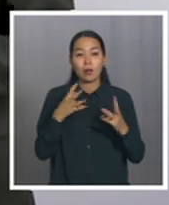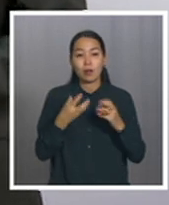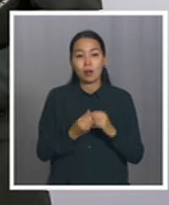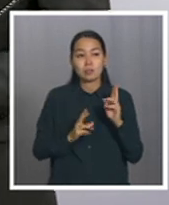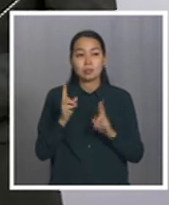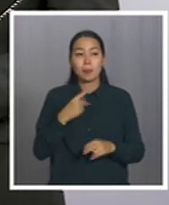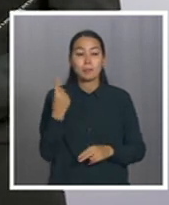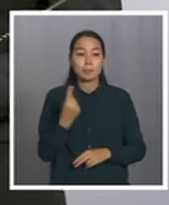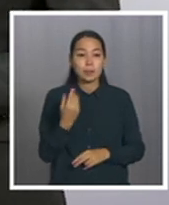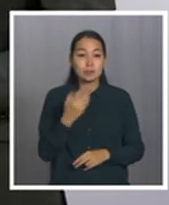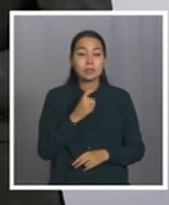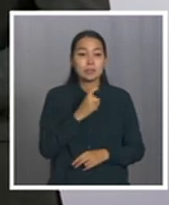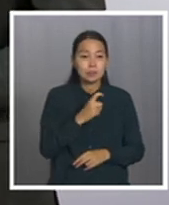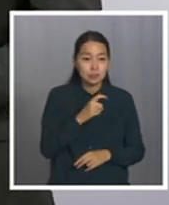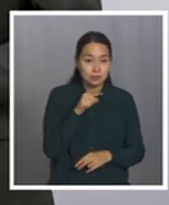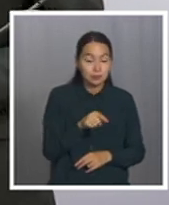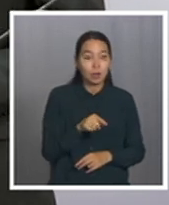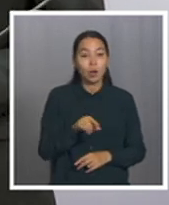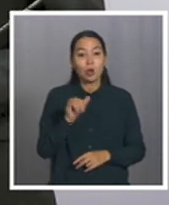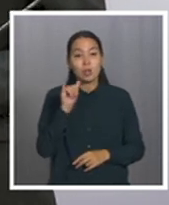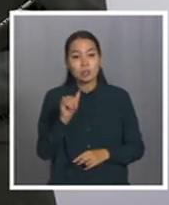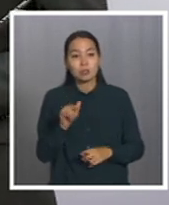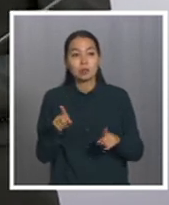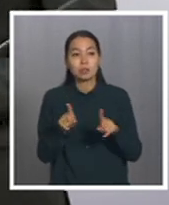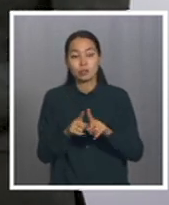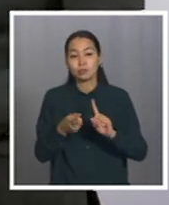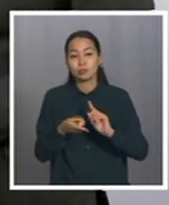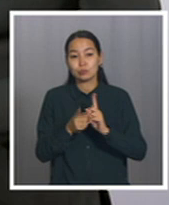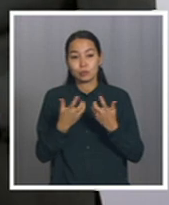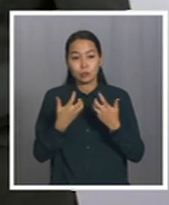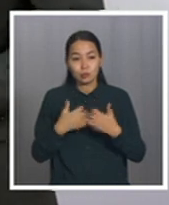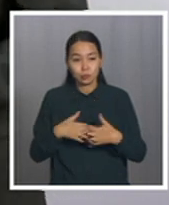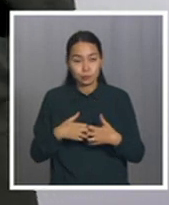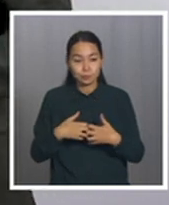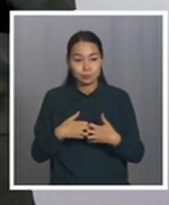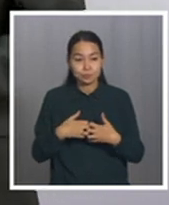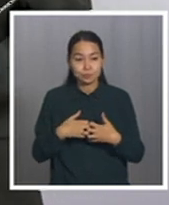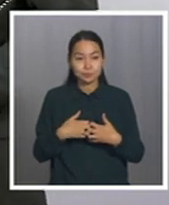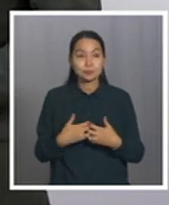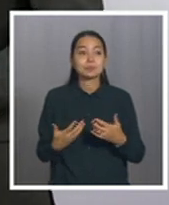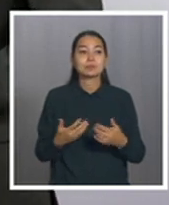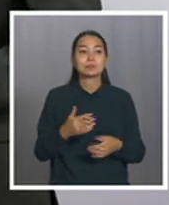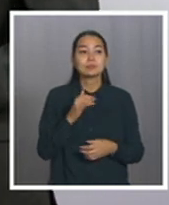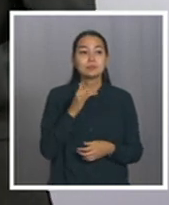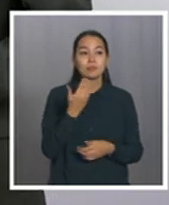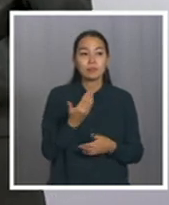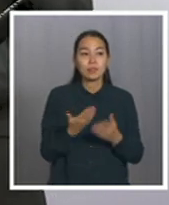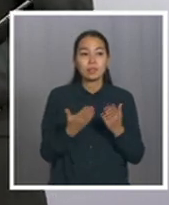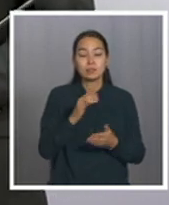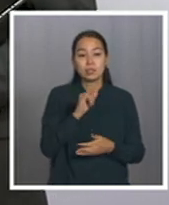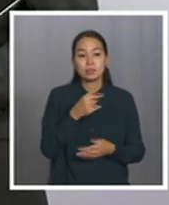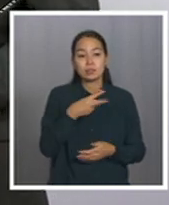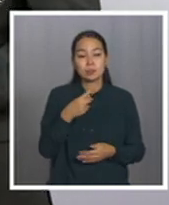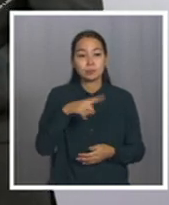біріншісі x-ті y арқылы түрлендіру керекпіз. Y тең болады түбір астында 5x